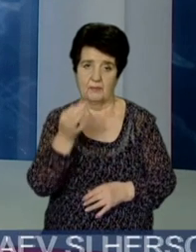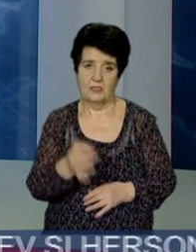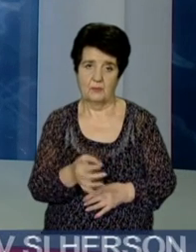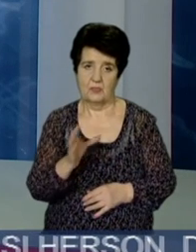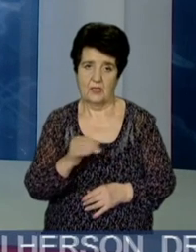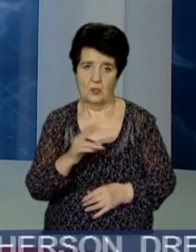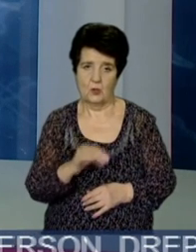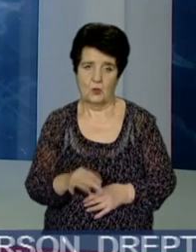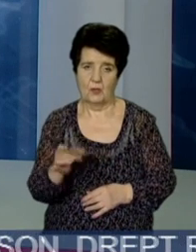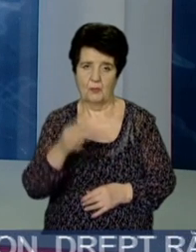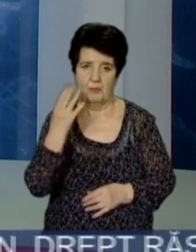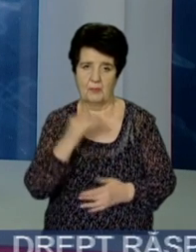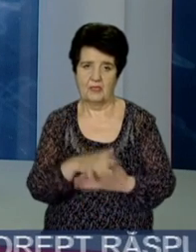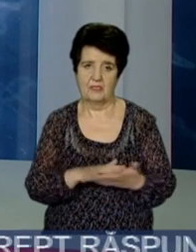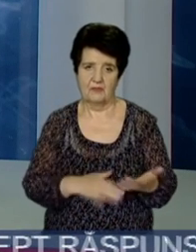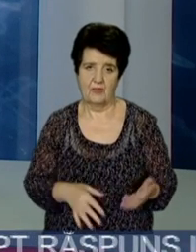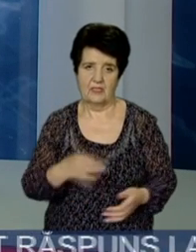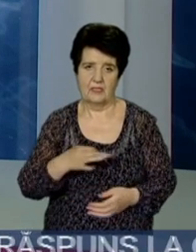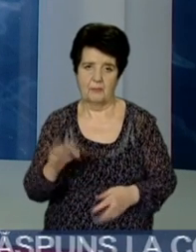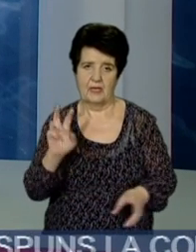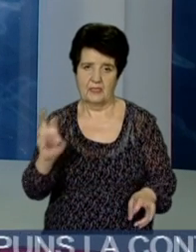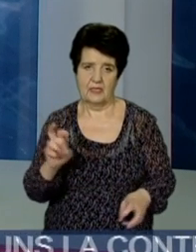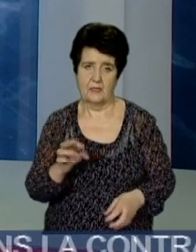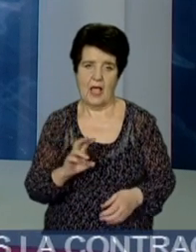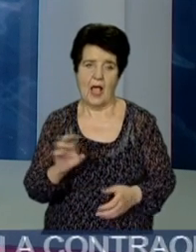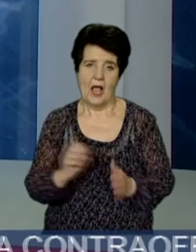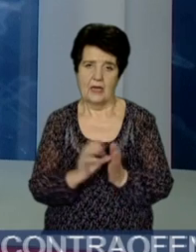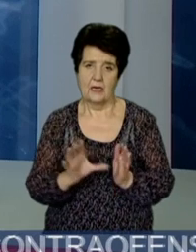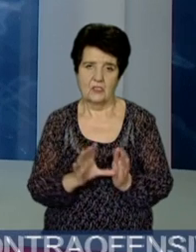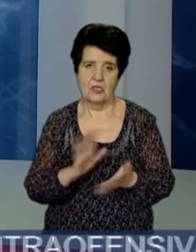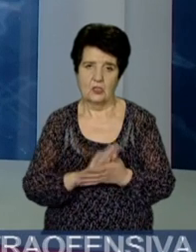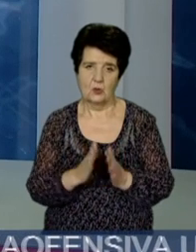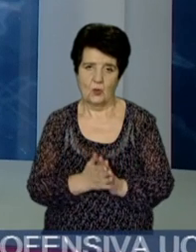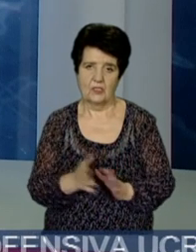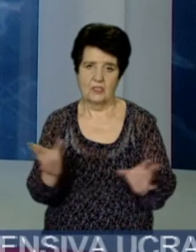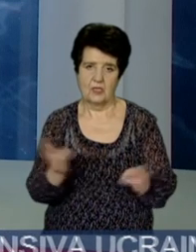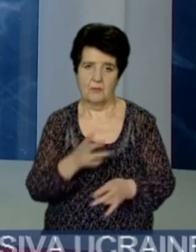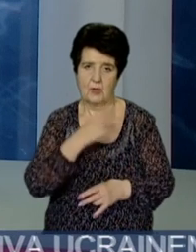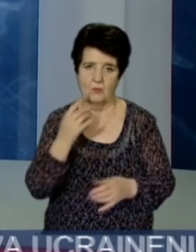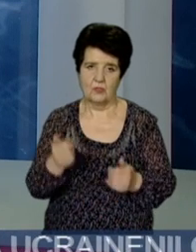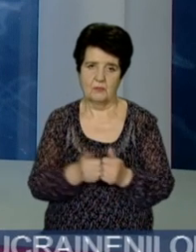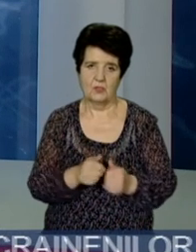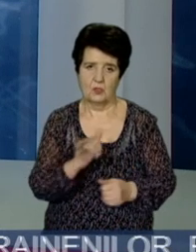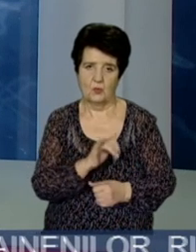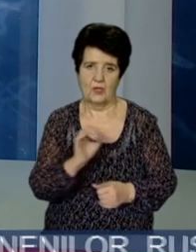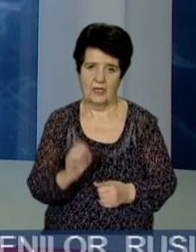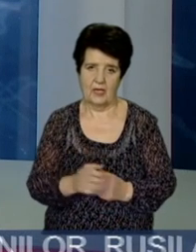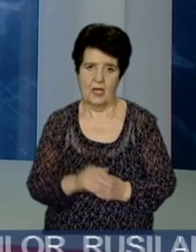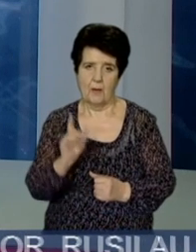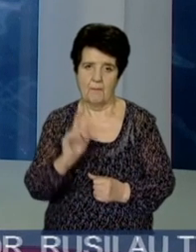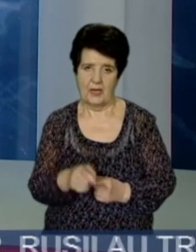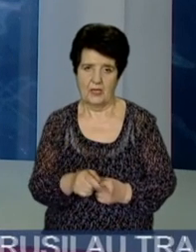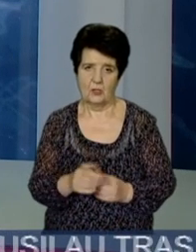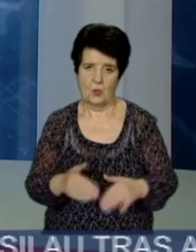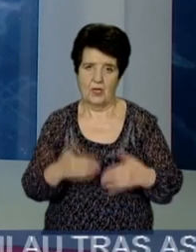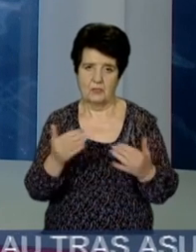Republica Moldova continuă să fie dependentă energetic, iar în această situație are nevoie de mai mult sprijin din partea Uniunii Europene pentru